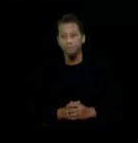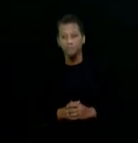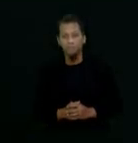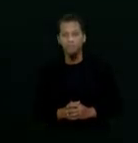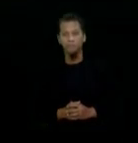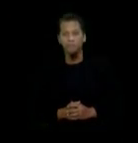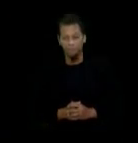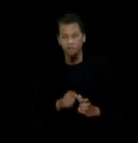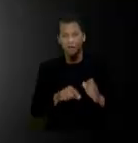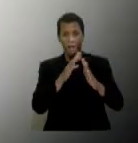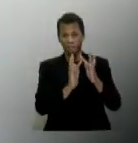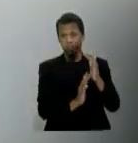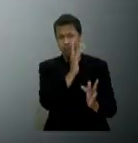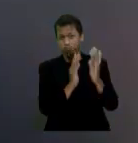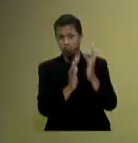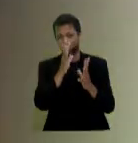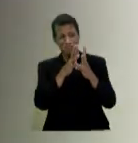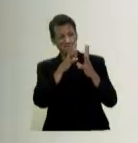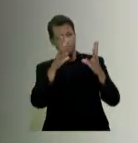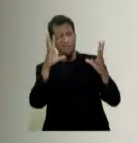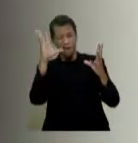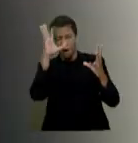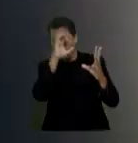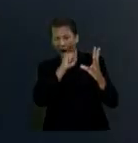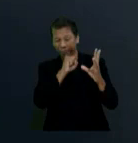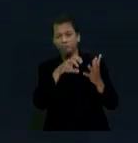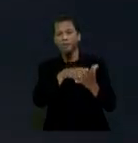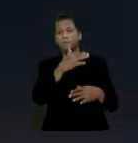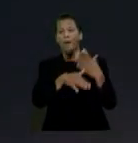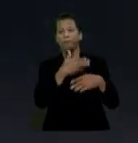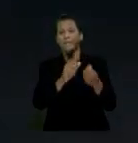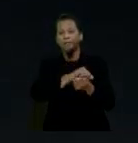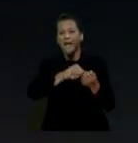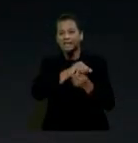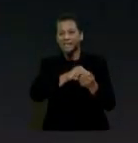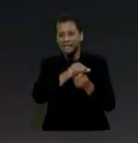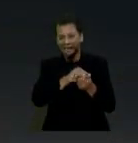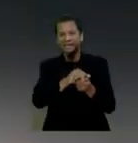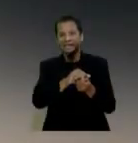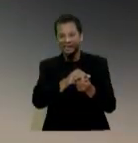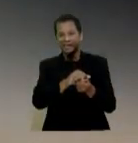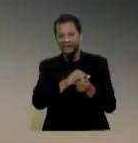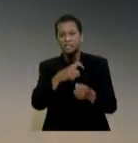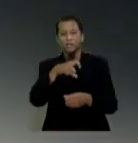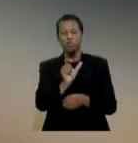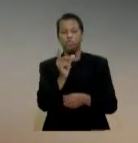Kobaran api dan asap hitam pekat membumbung tinggi dari area pabrik plastik kemasan di kawasan Curug, Kabupaten Tangerang yang